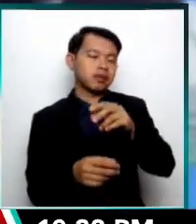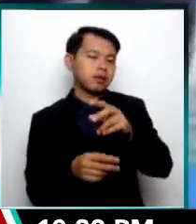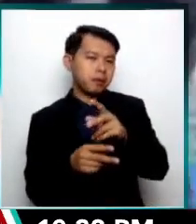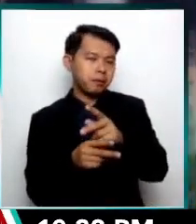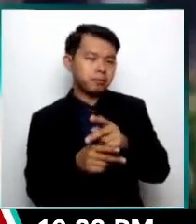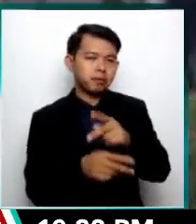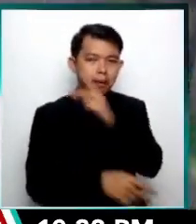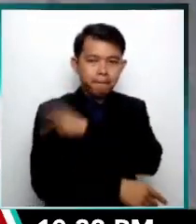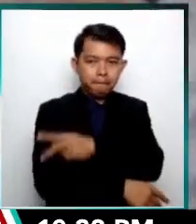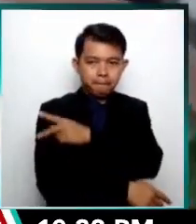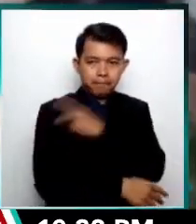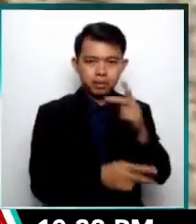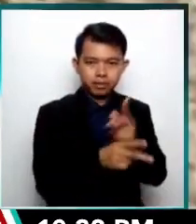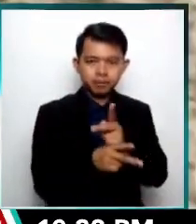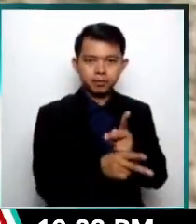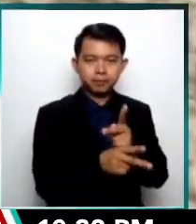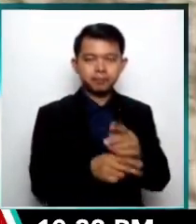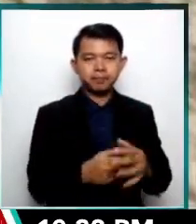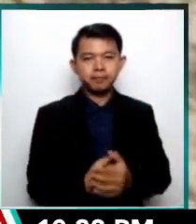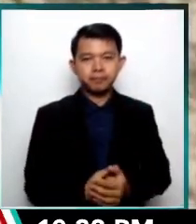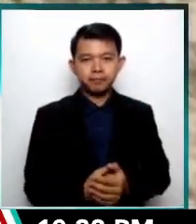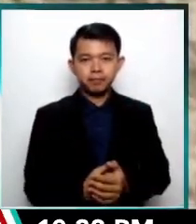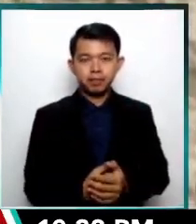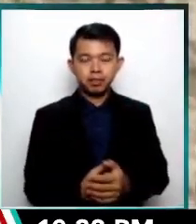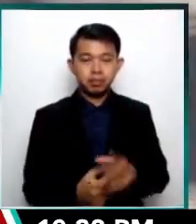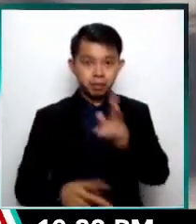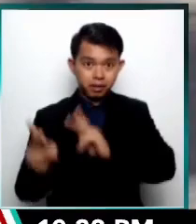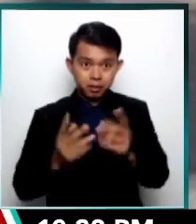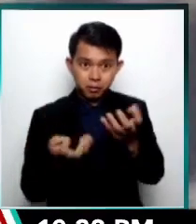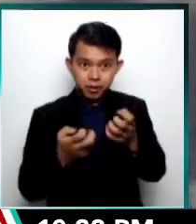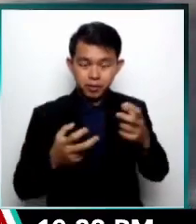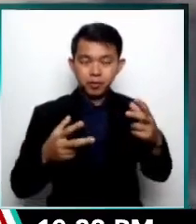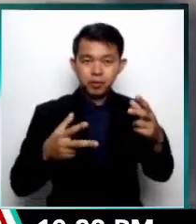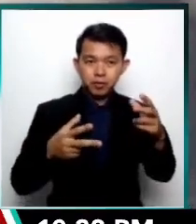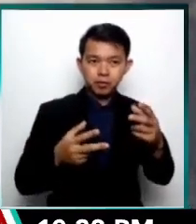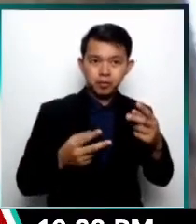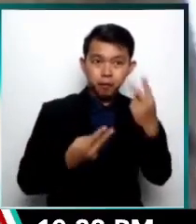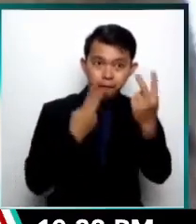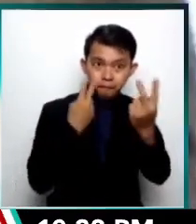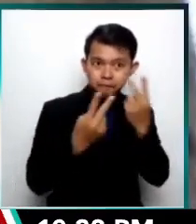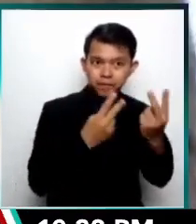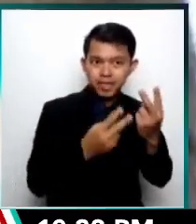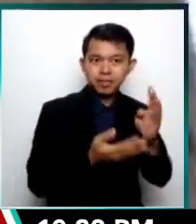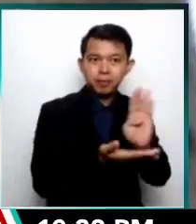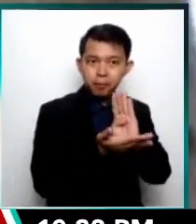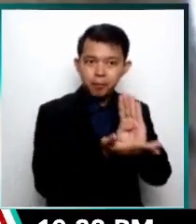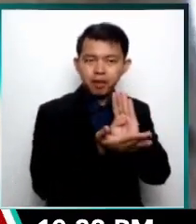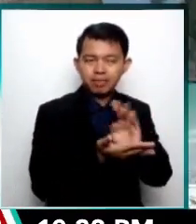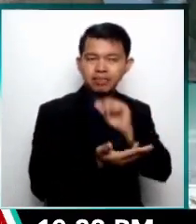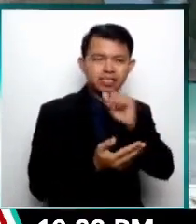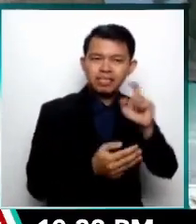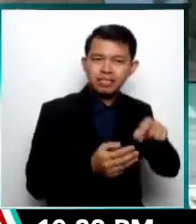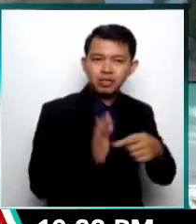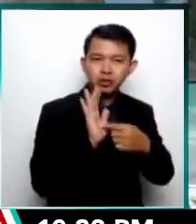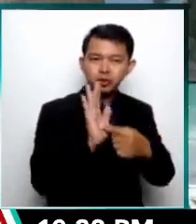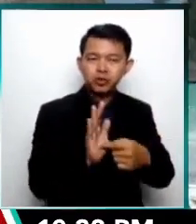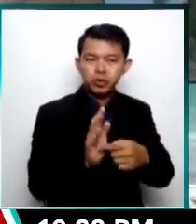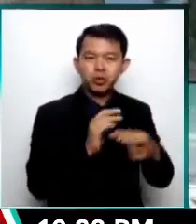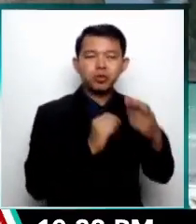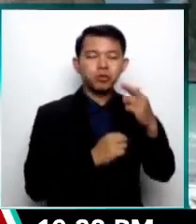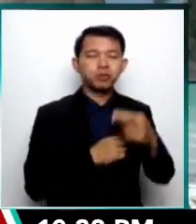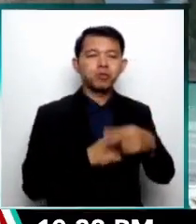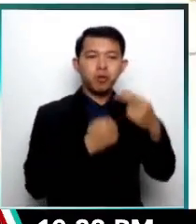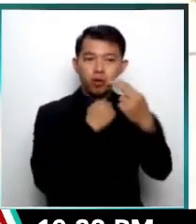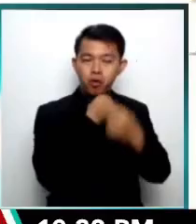Mga bibisita sa Boracay, hindi na kailangan magpakila ng hotel reservation. Bahagi yan ang pagluluwag ng restrictions ng Aklan